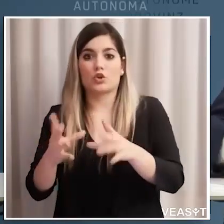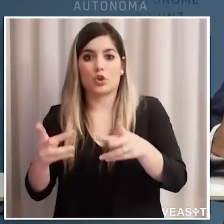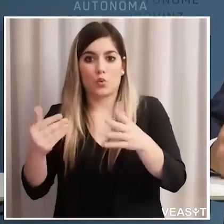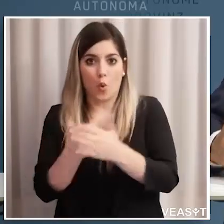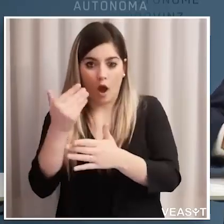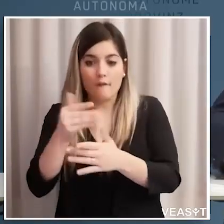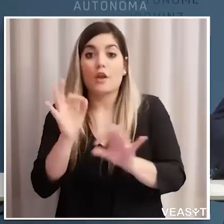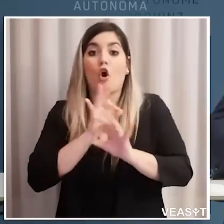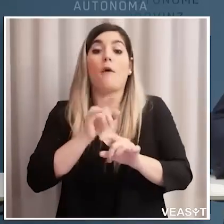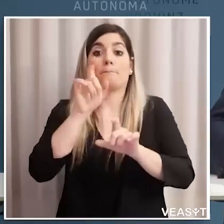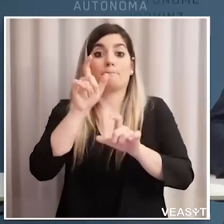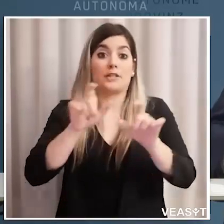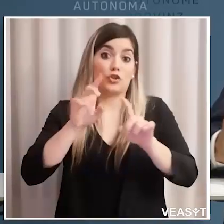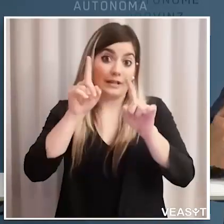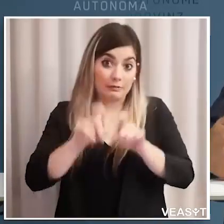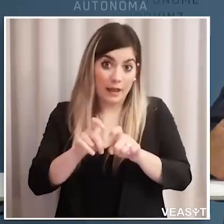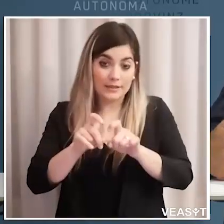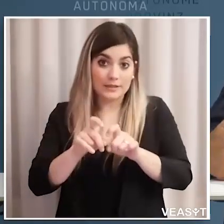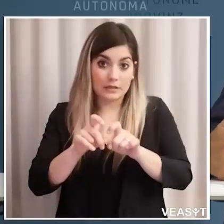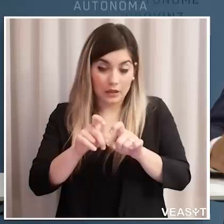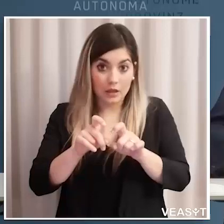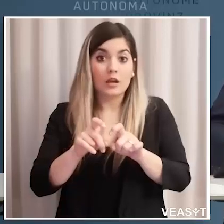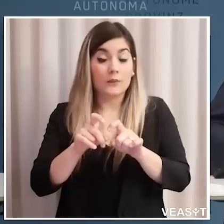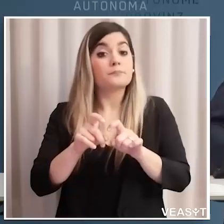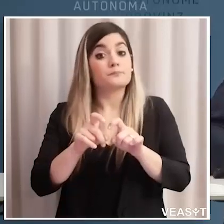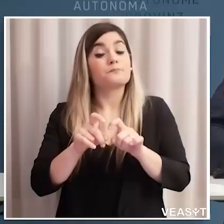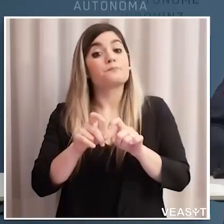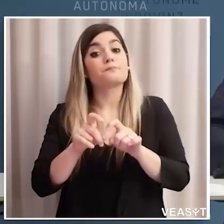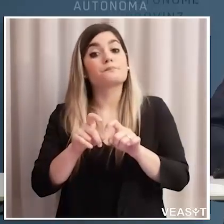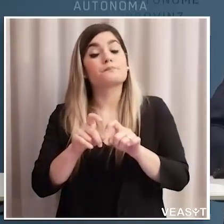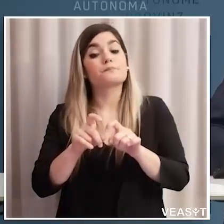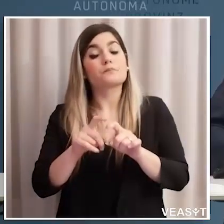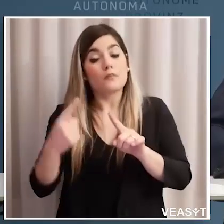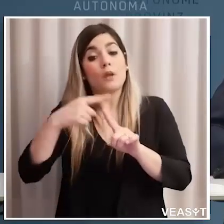effettuati, o persone testate, anche